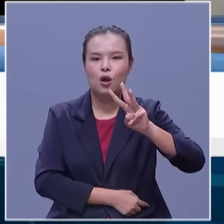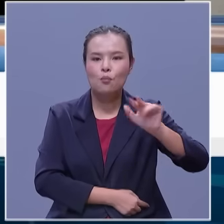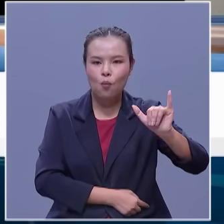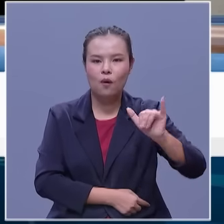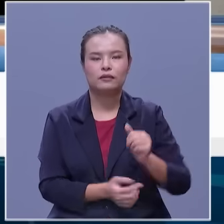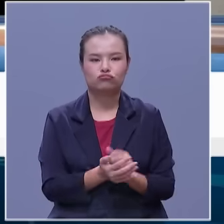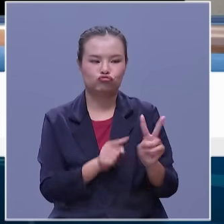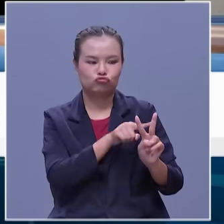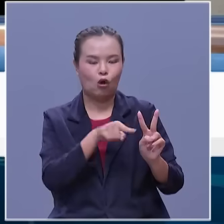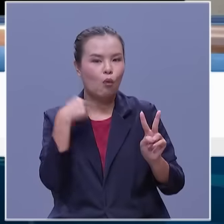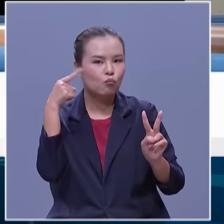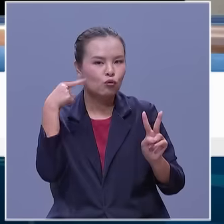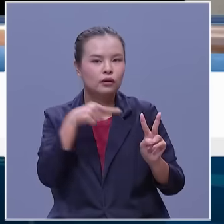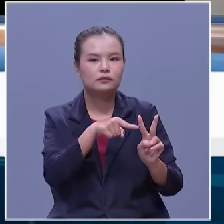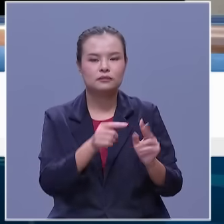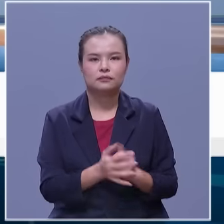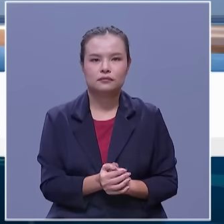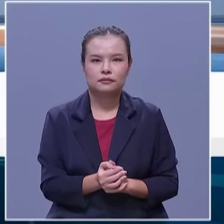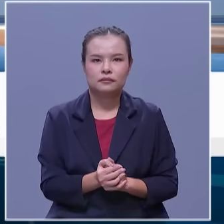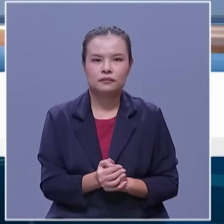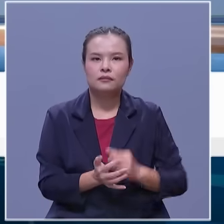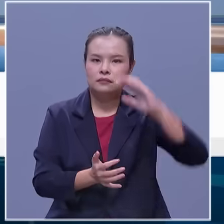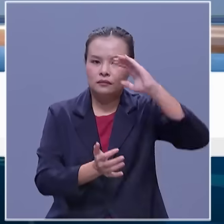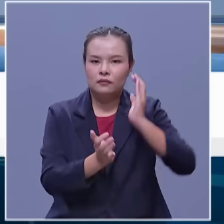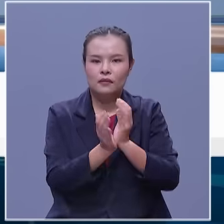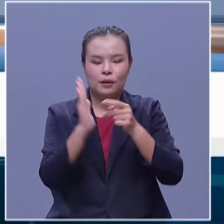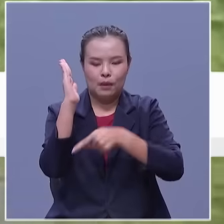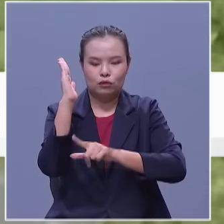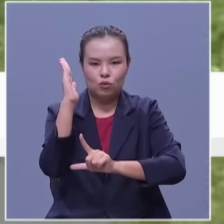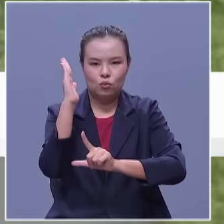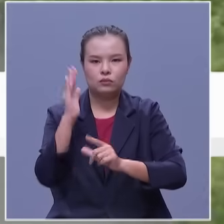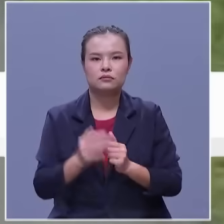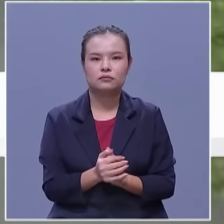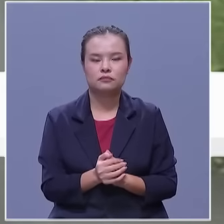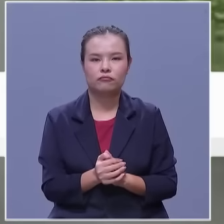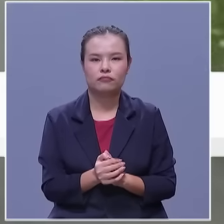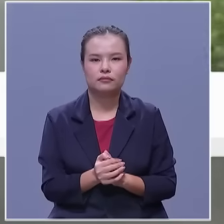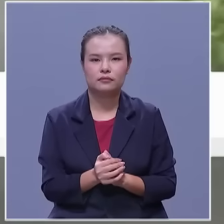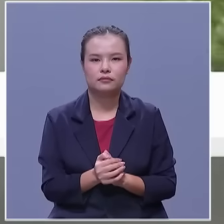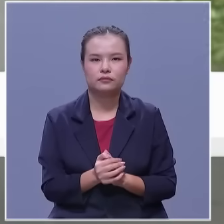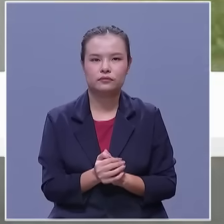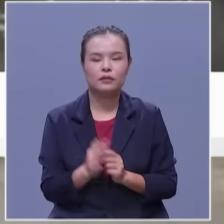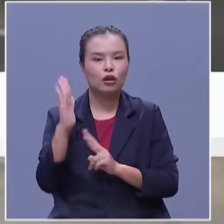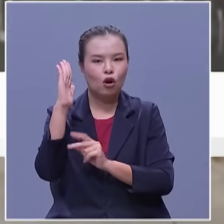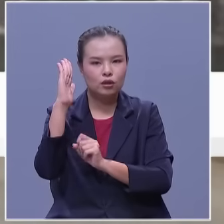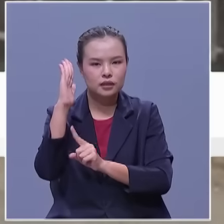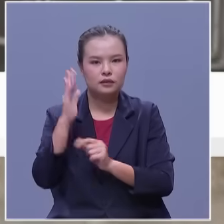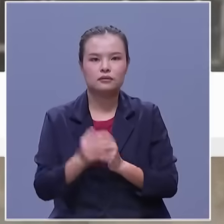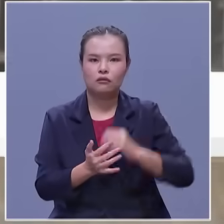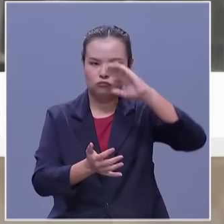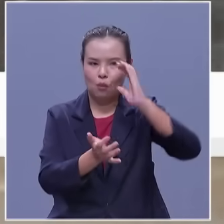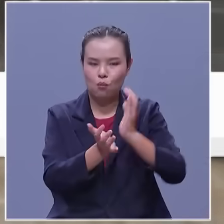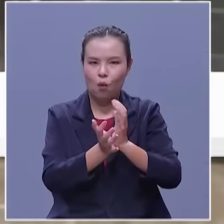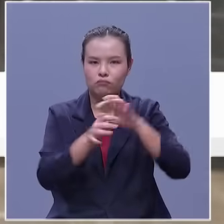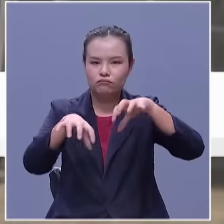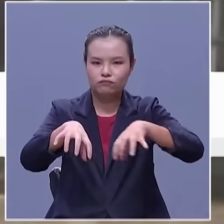จากข้อมูลของของไหมนะคะชุดสืบสวนตำรวจภูธรจังหวัดพัทลุงร่วมกับตำรวจภูธรจังหวัดนครราชสีมาแล้วก็กองปราบ